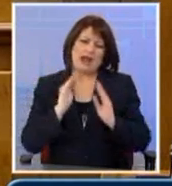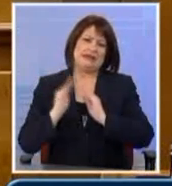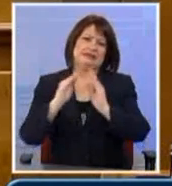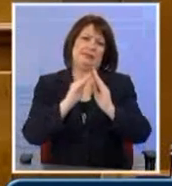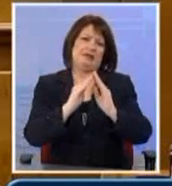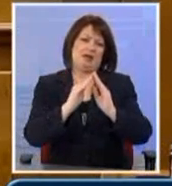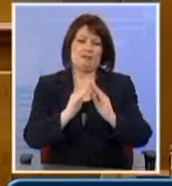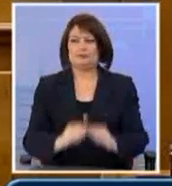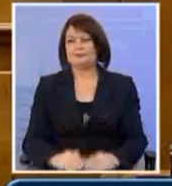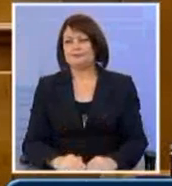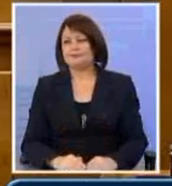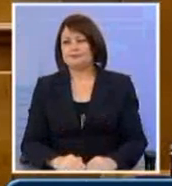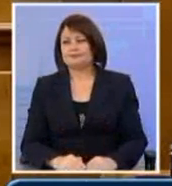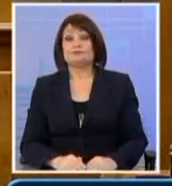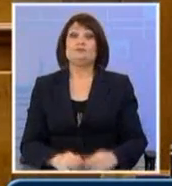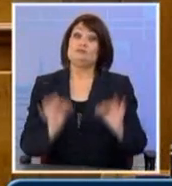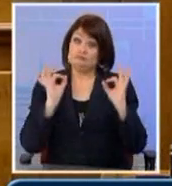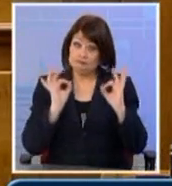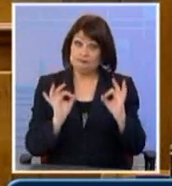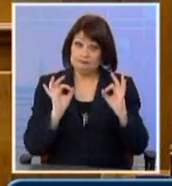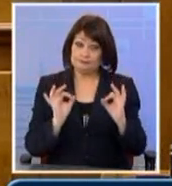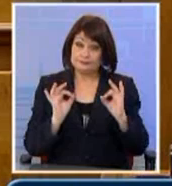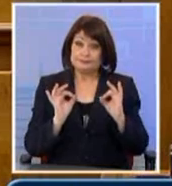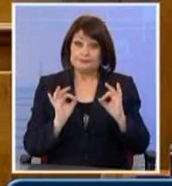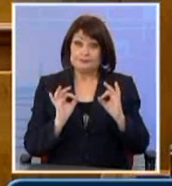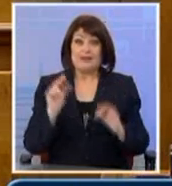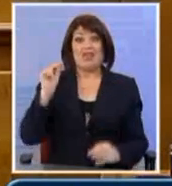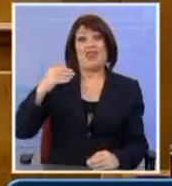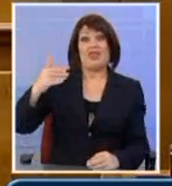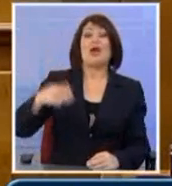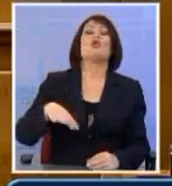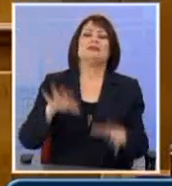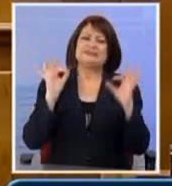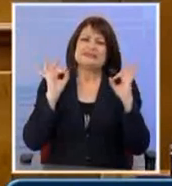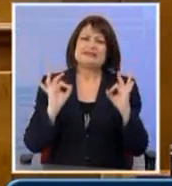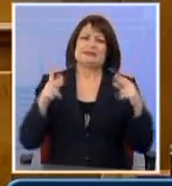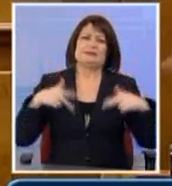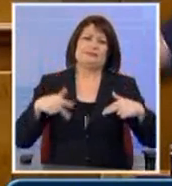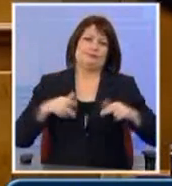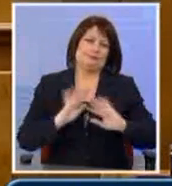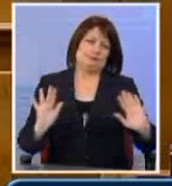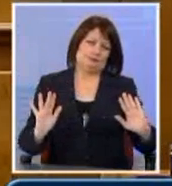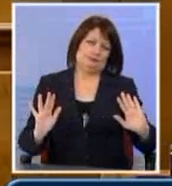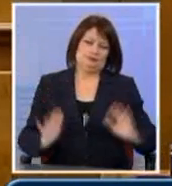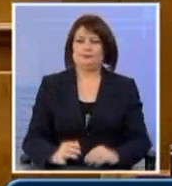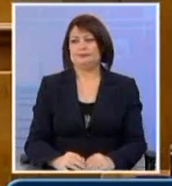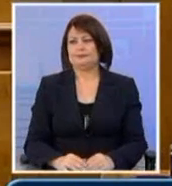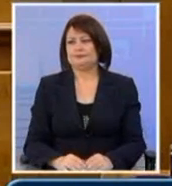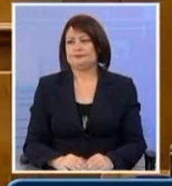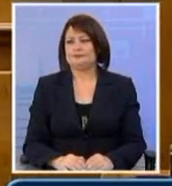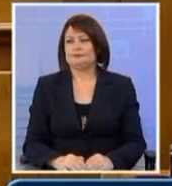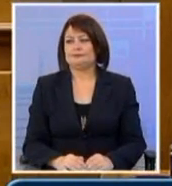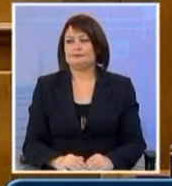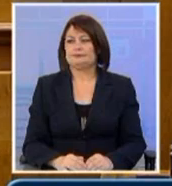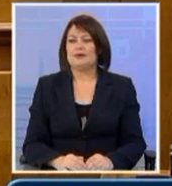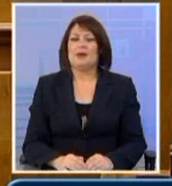ηλεκτρικό ρεύμα. Συγκεκριμένα όμως, και όχι ως υπόσχεση για την κυβέρνηση της